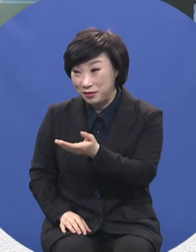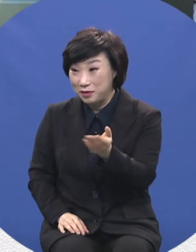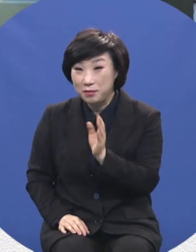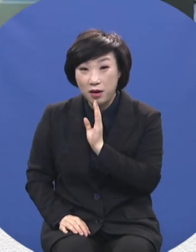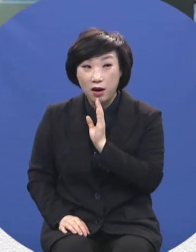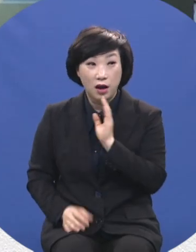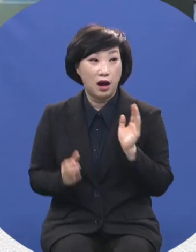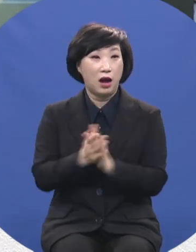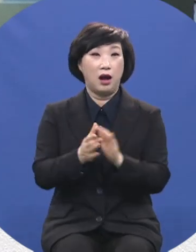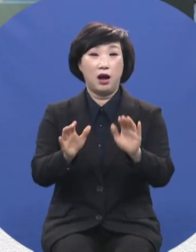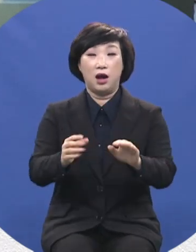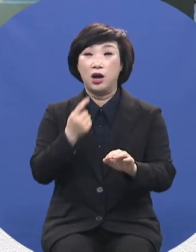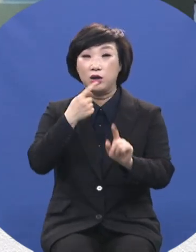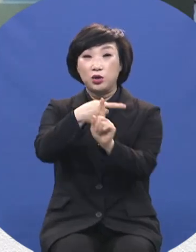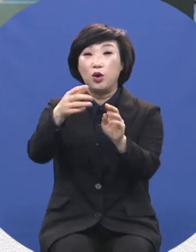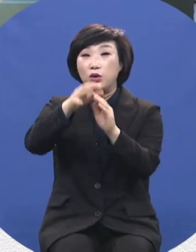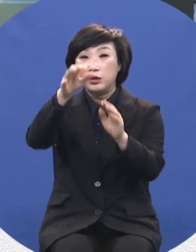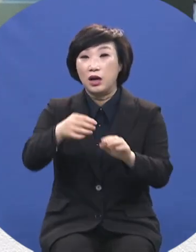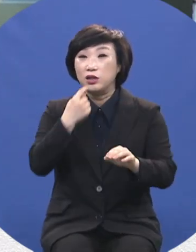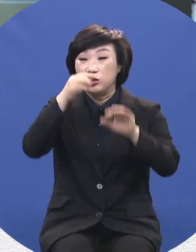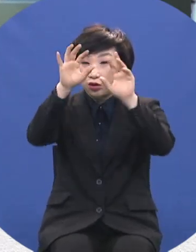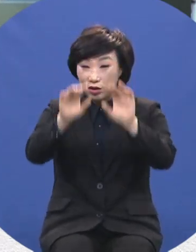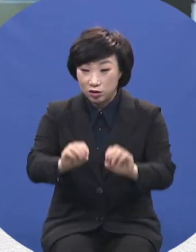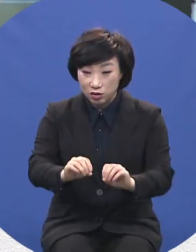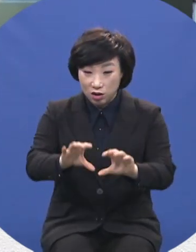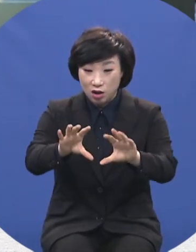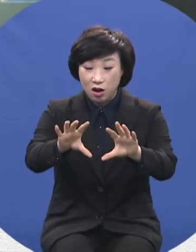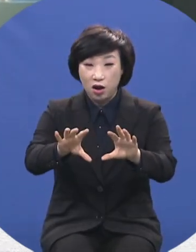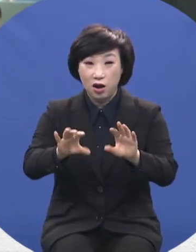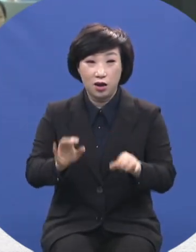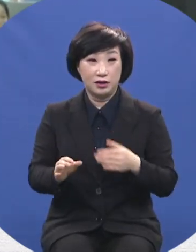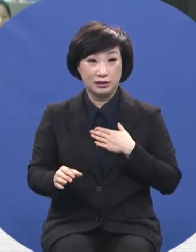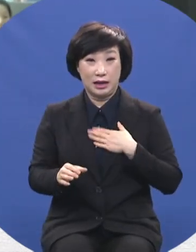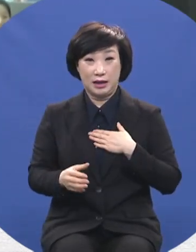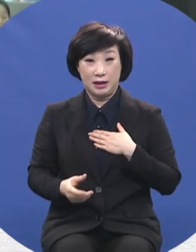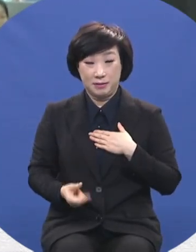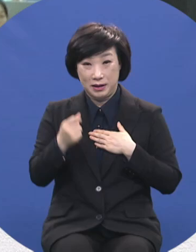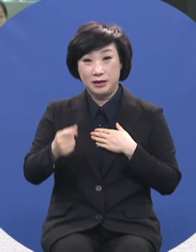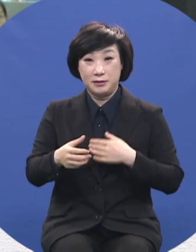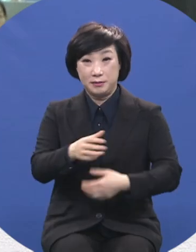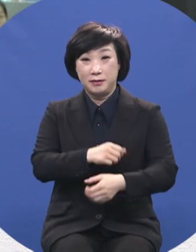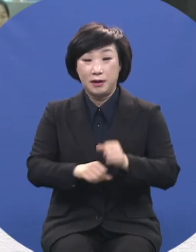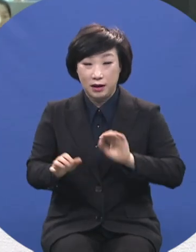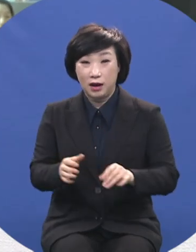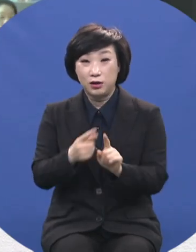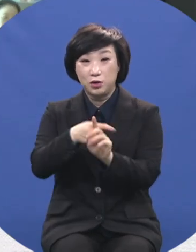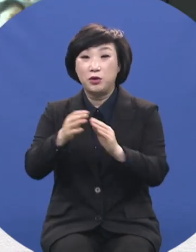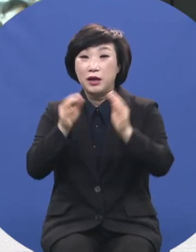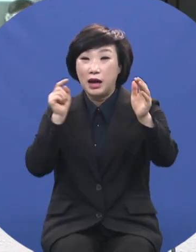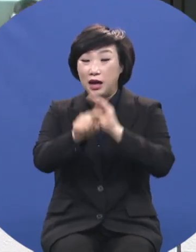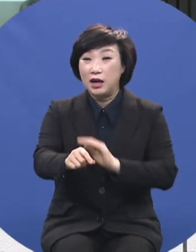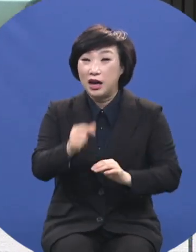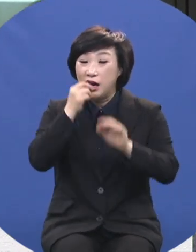교회 눈이 많이 왔다. 내가 교회 가서 눈이라도 쓰려야 되겠다. 그 와본